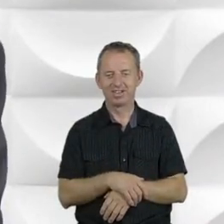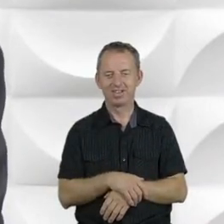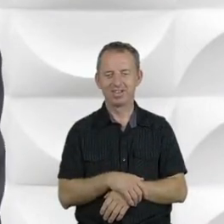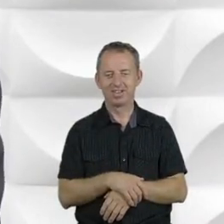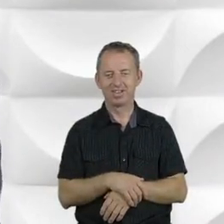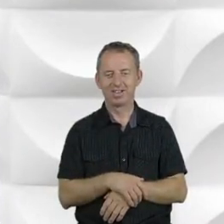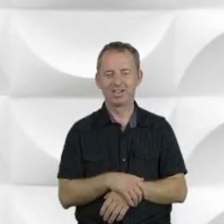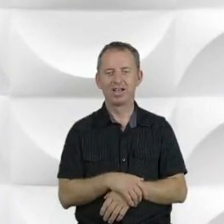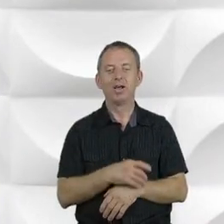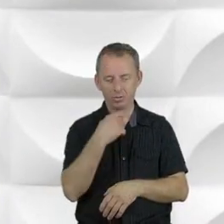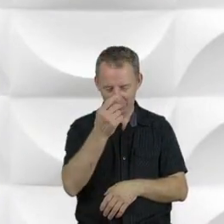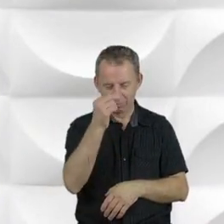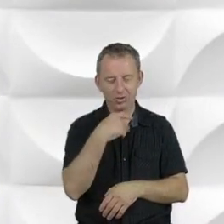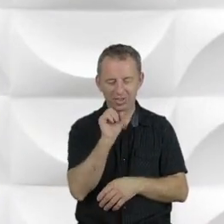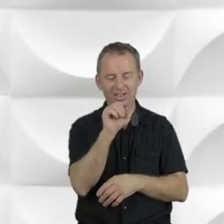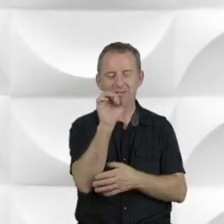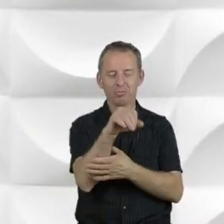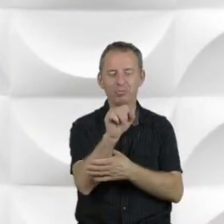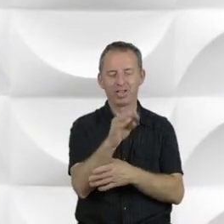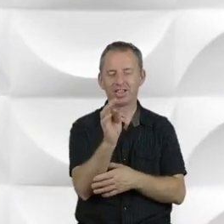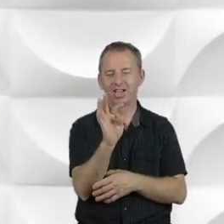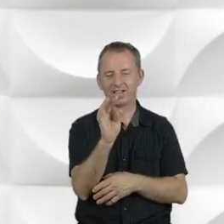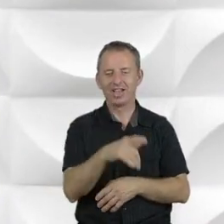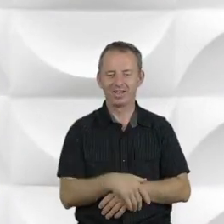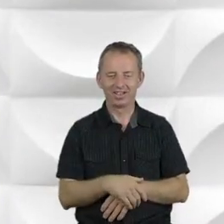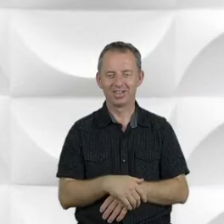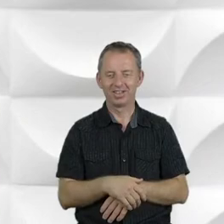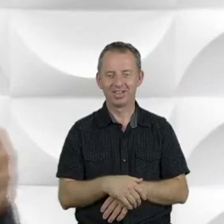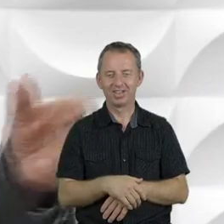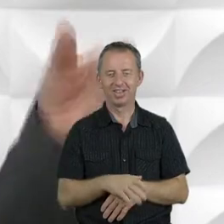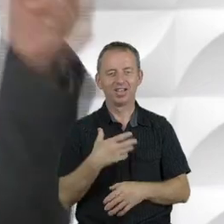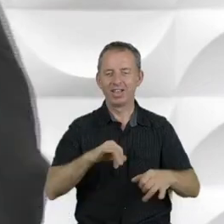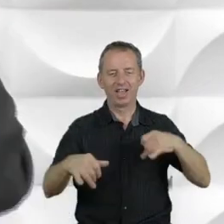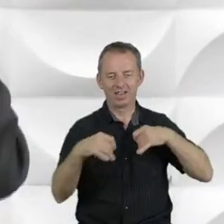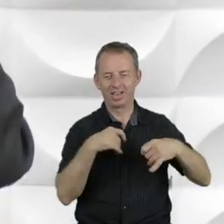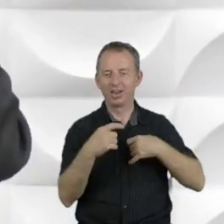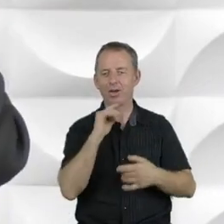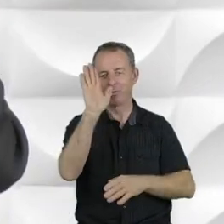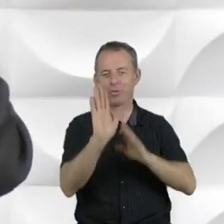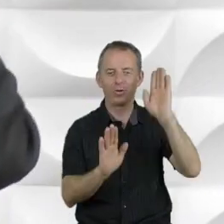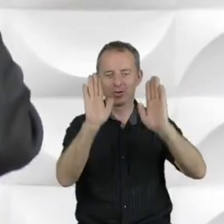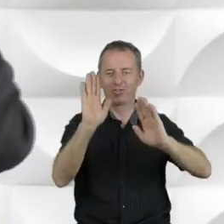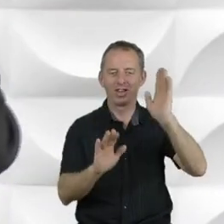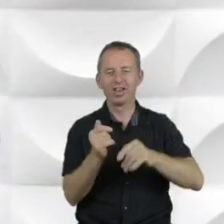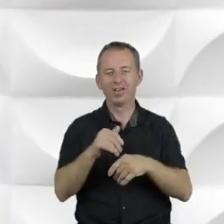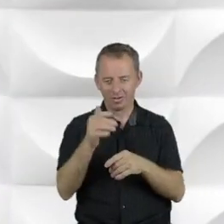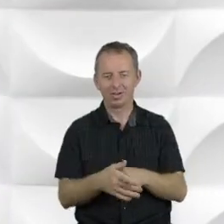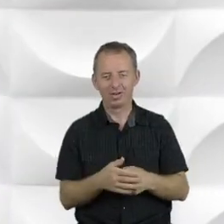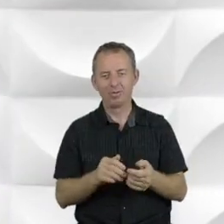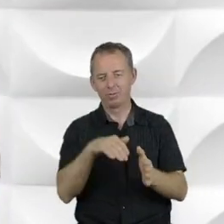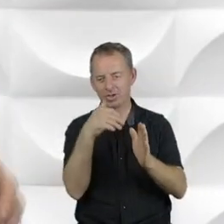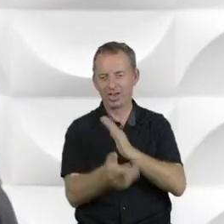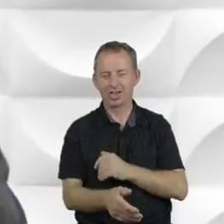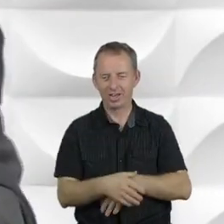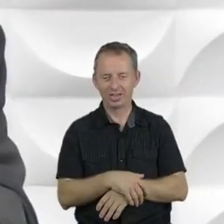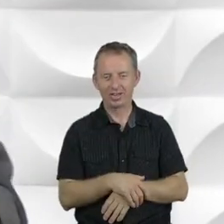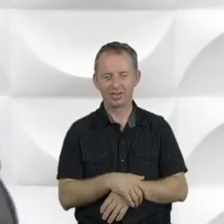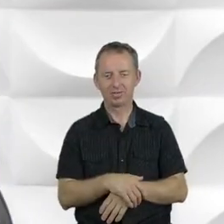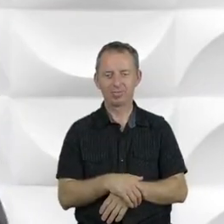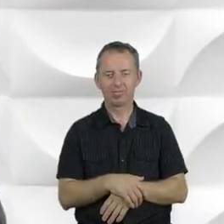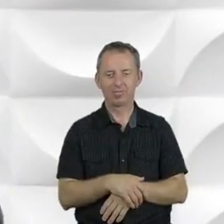Kilka osób powiedziało, że tak. Nie zarządzam głosowania, bo moglibyśmy przegrać.